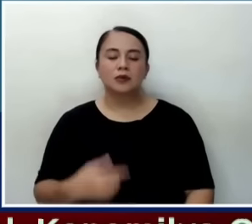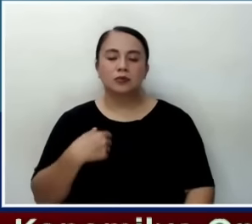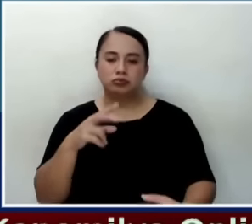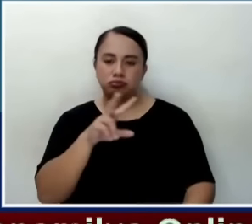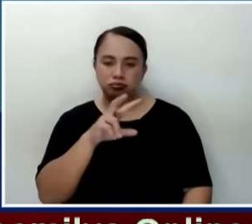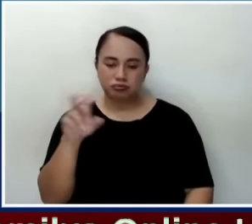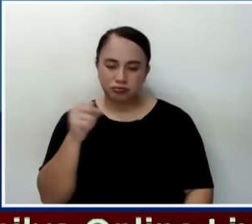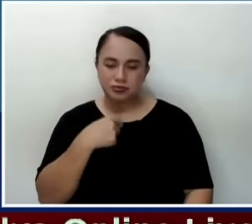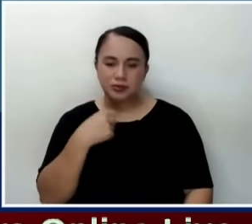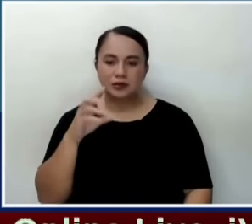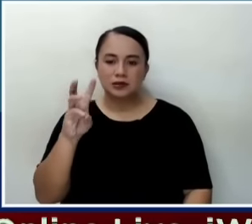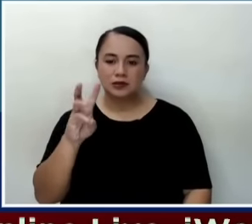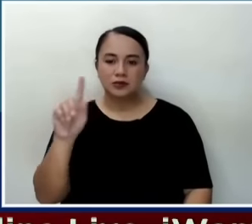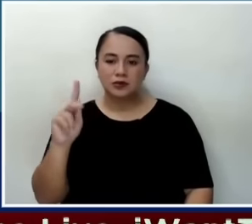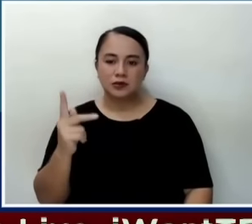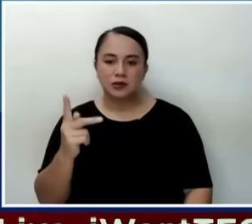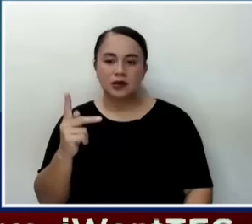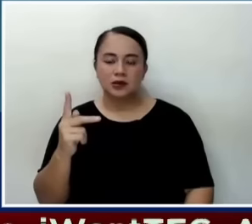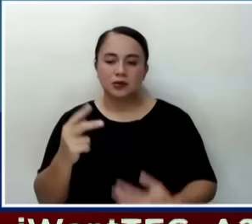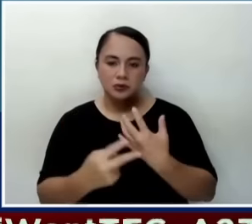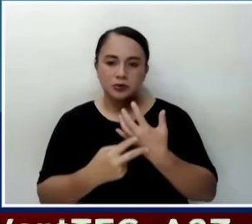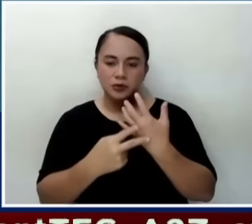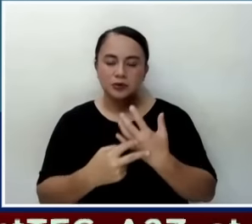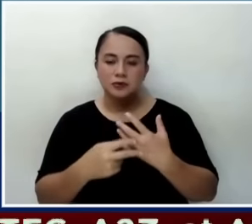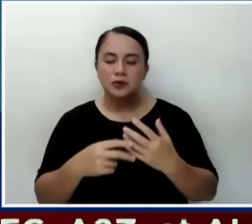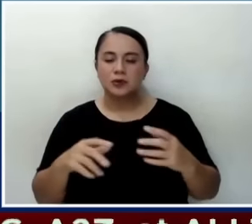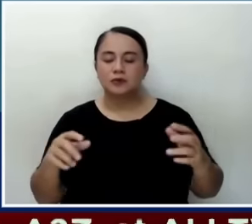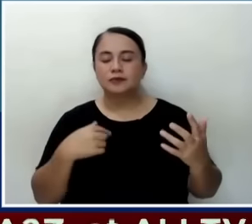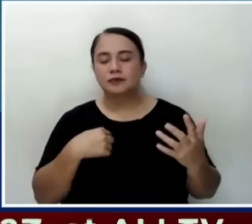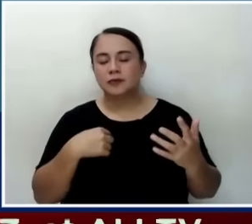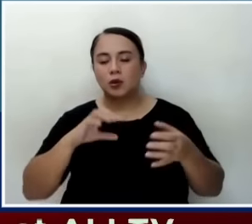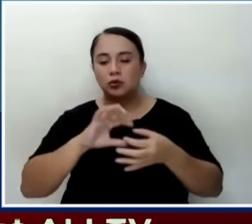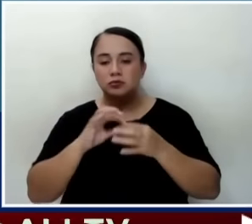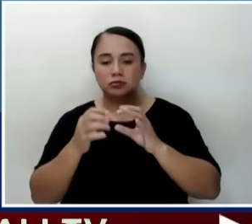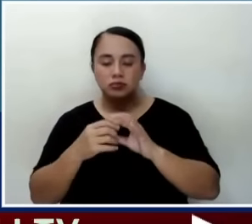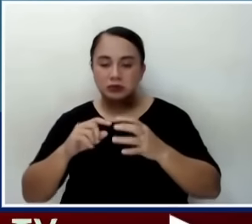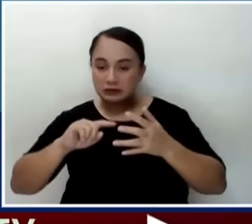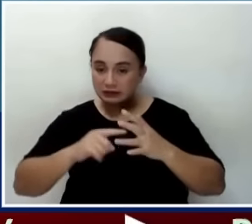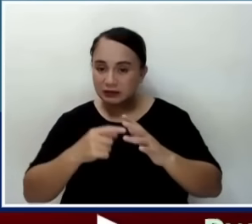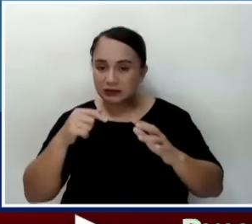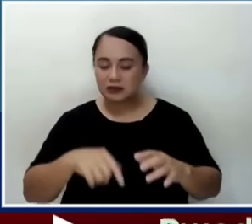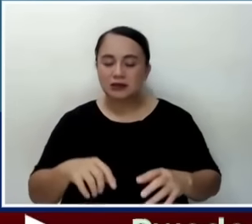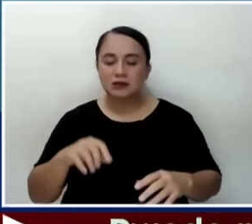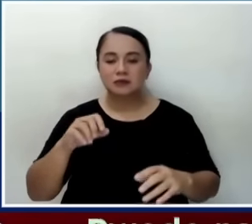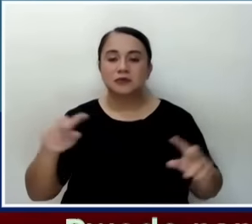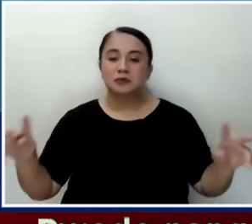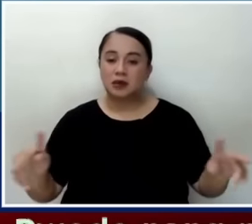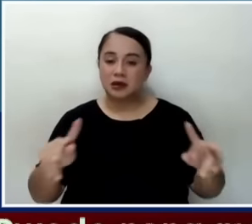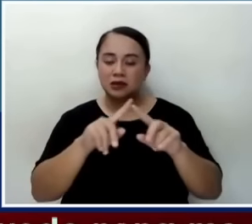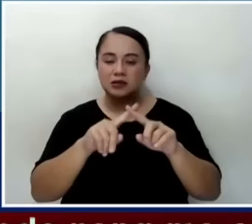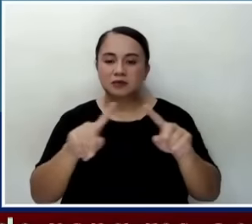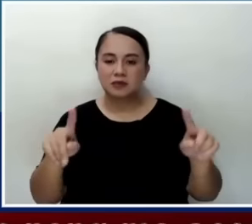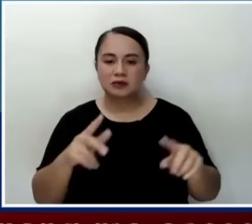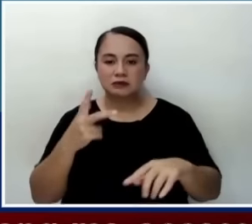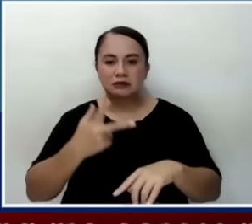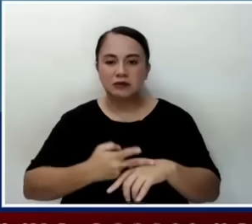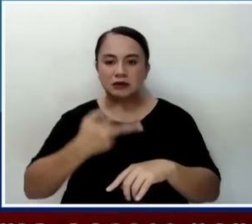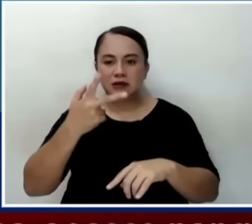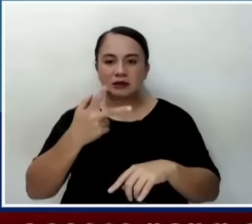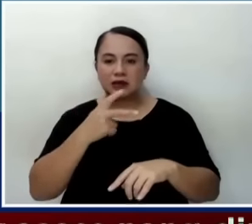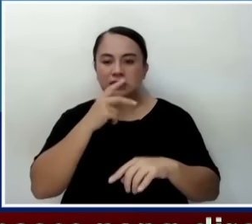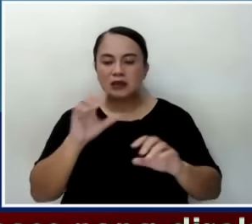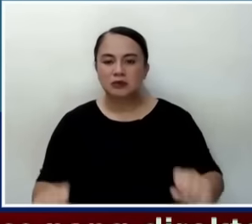sa 61-kilogram division sa kanyang Olympic debut sa men's weightlifting sa South Paris Arena. Pero tatlong beses niyang hindi nabuhat